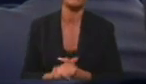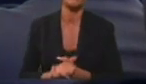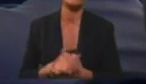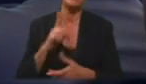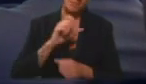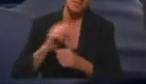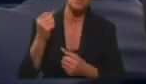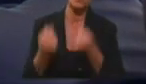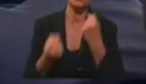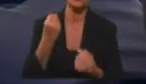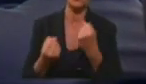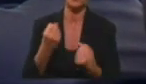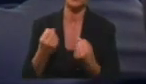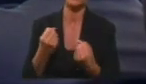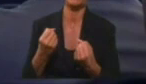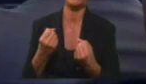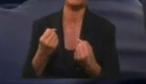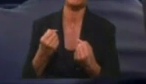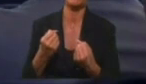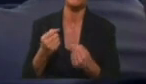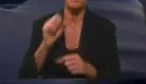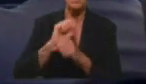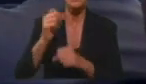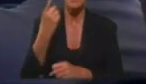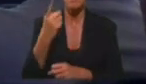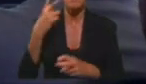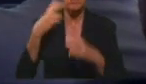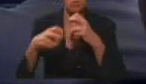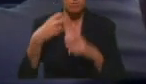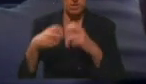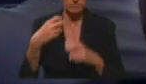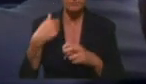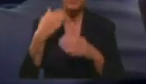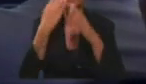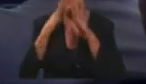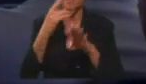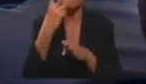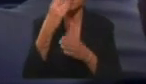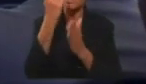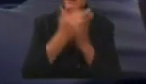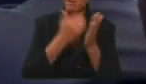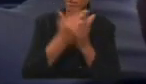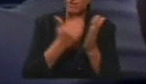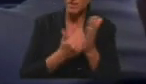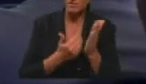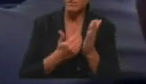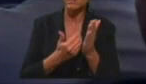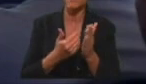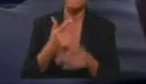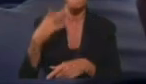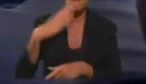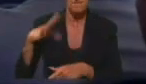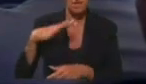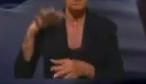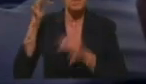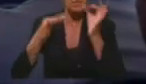No to jest utrudnienie, tak? No i jest tutaj jeszcze jeden taki problem. Wskazałem dwa standardy, które w ogóle warto